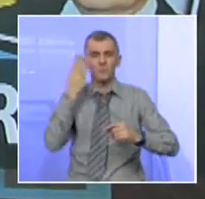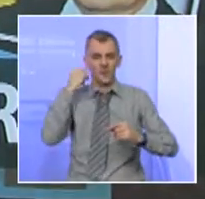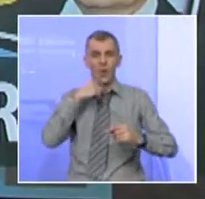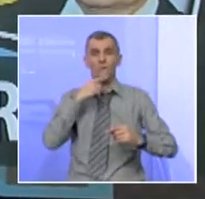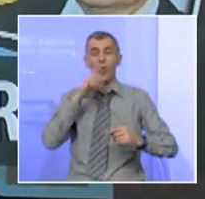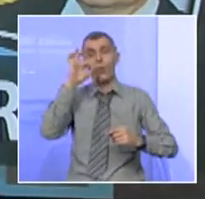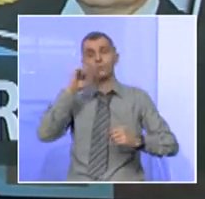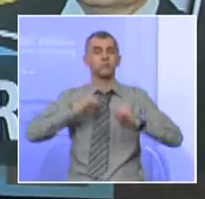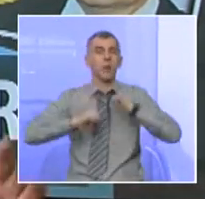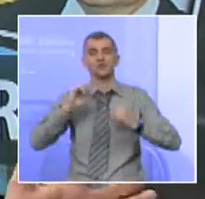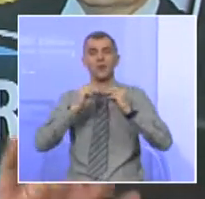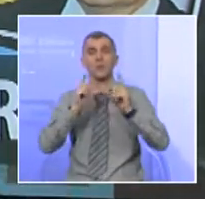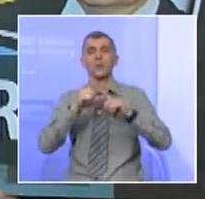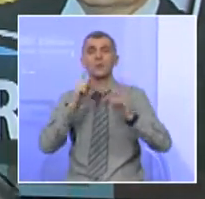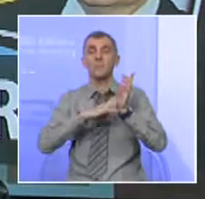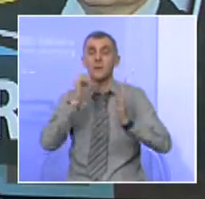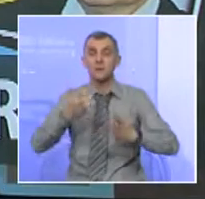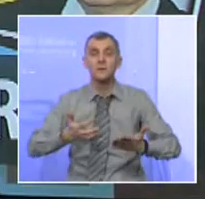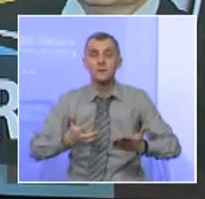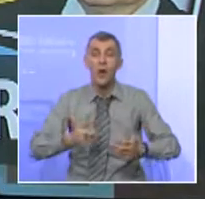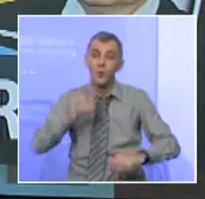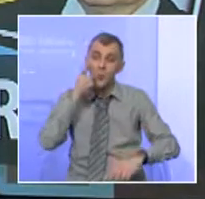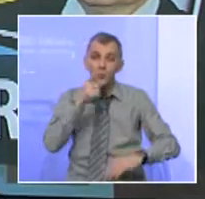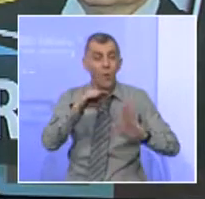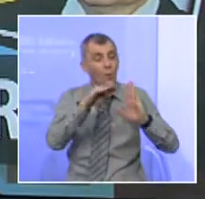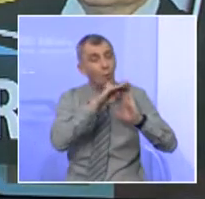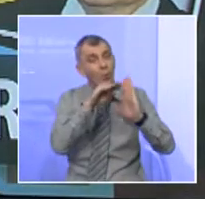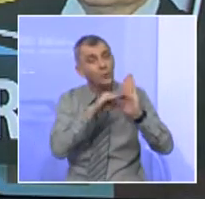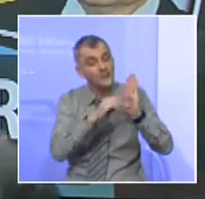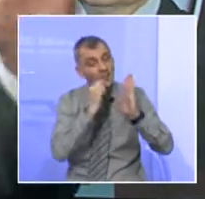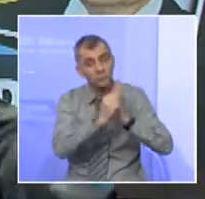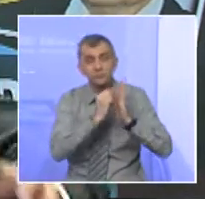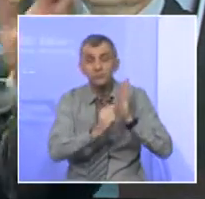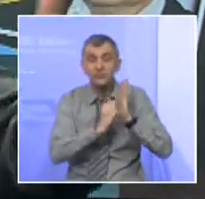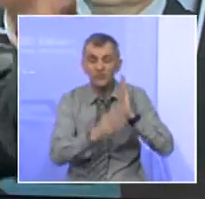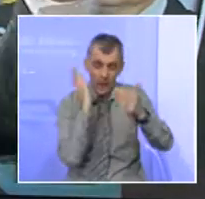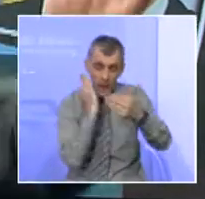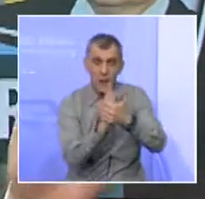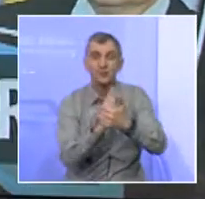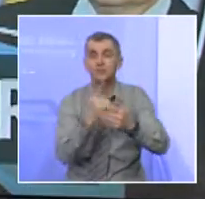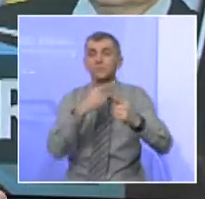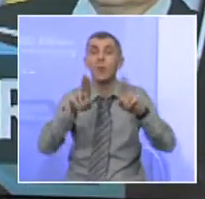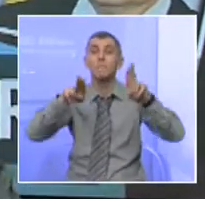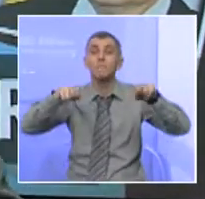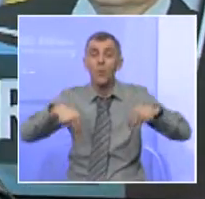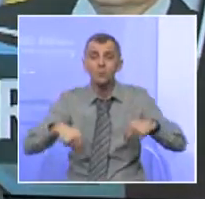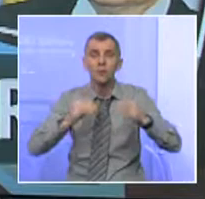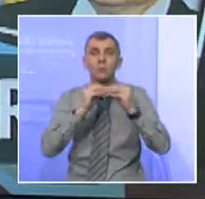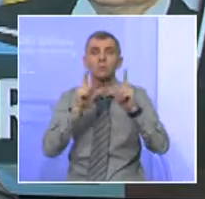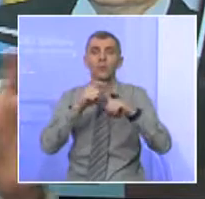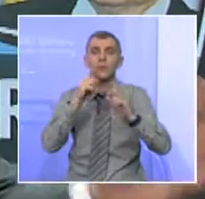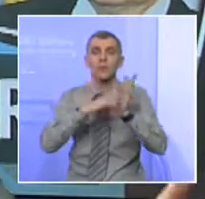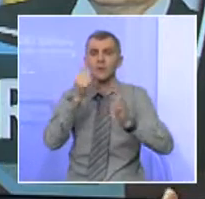djelovanju gospodina Budimira. Znači, to je Ustavom propisani način uz mogućnost da gospodin Budimir